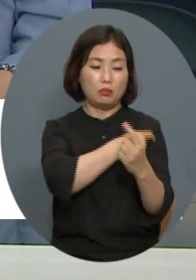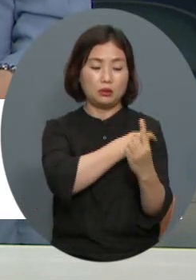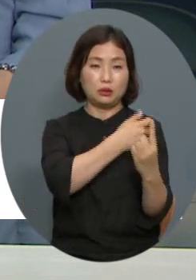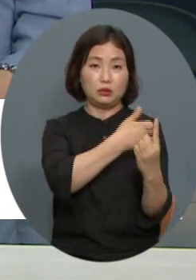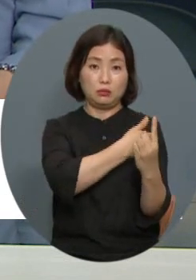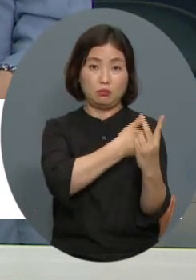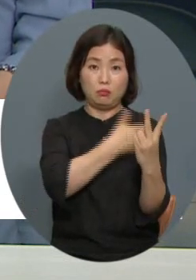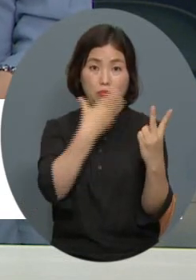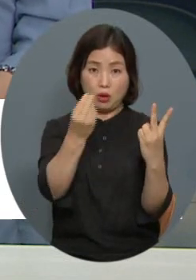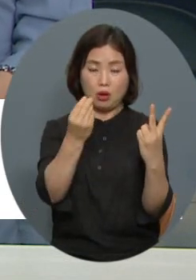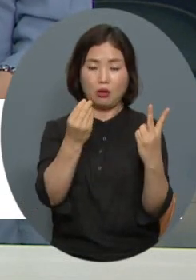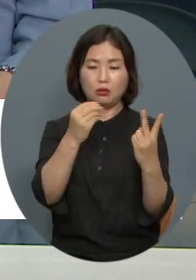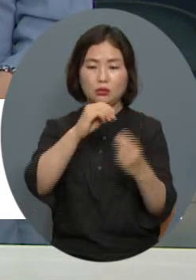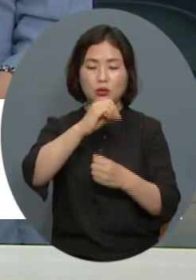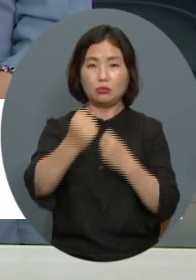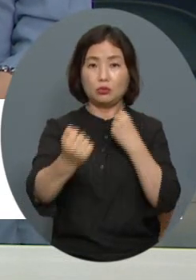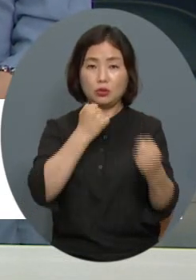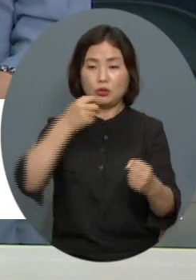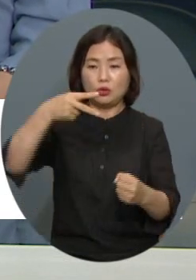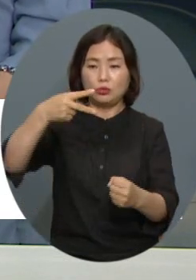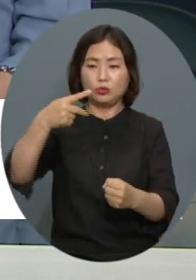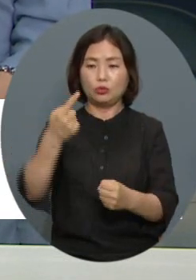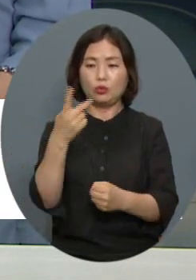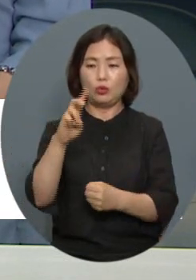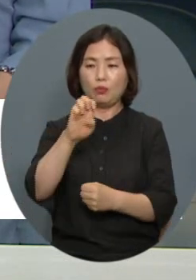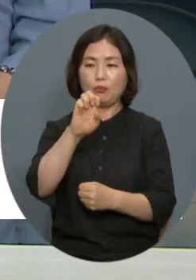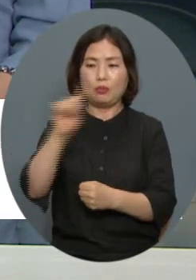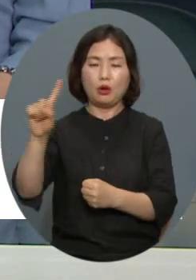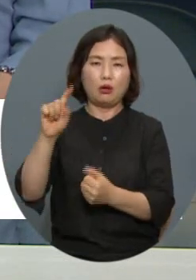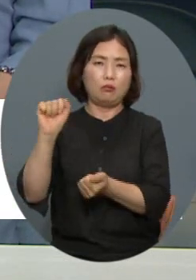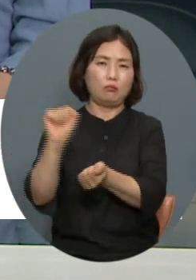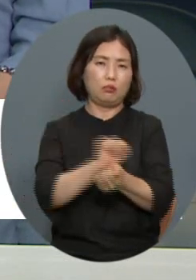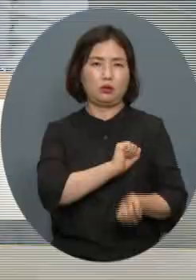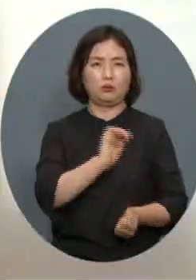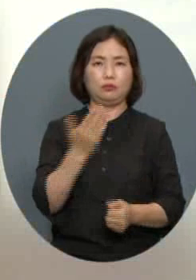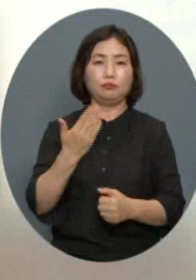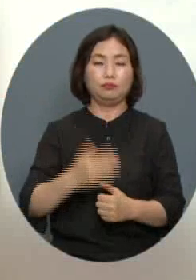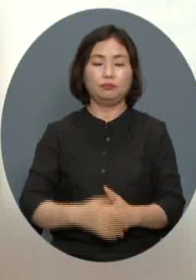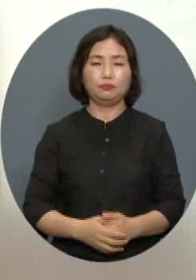2차 접종을 끝낸 돌파 감염입니다. 보도에 조재한 기자입니다.